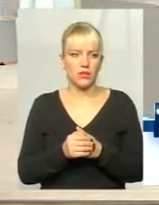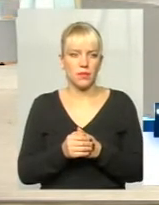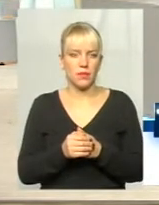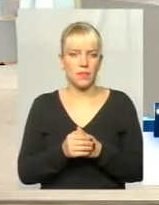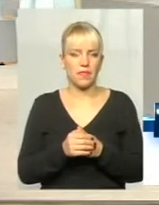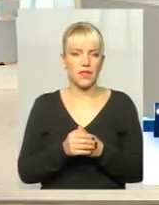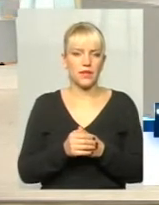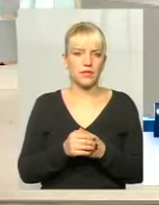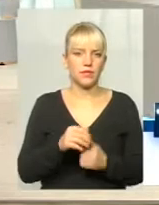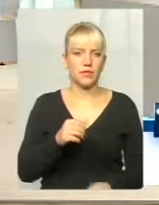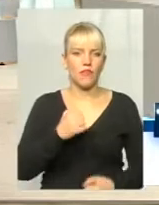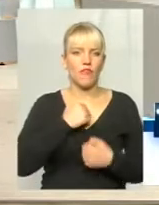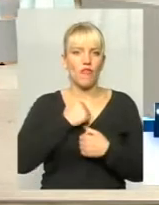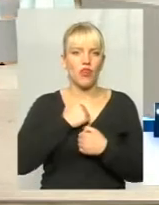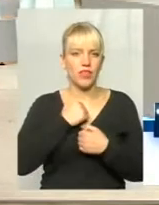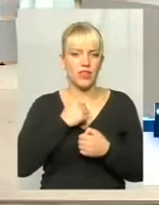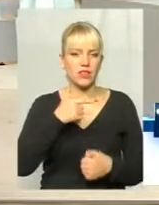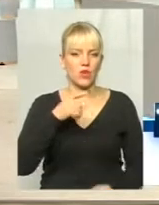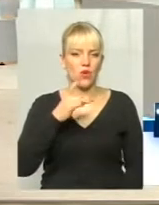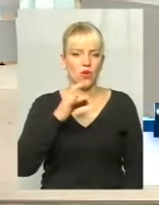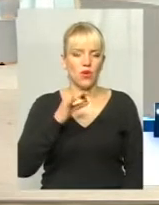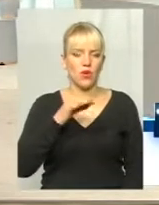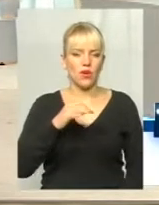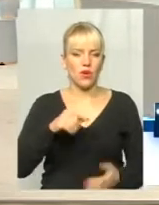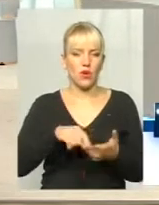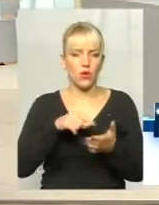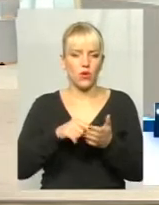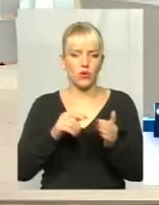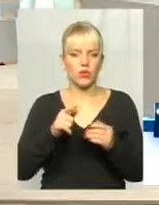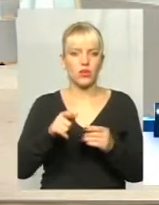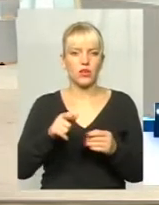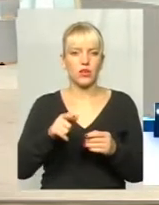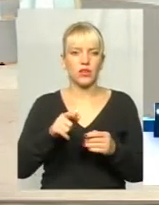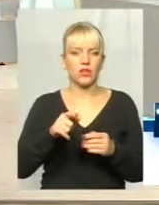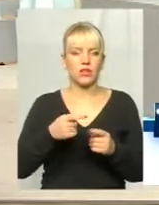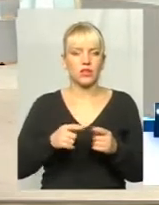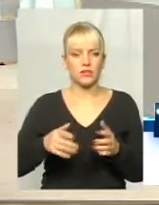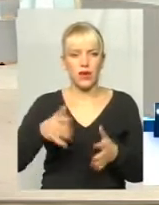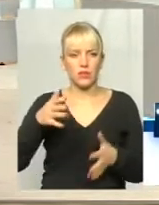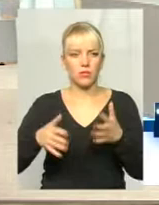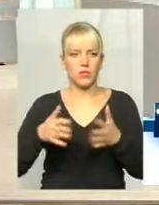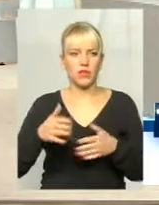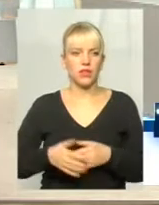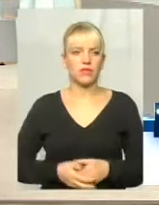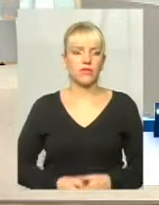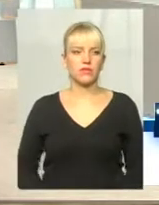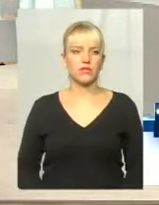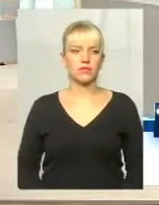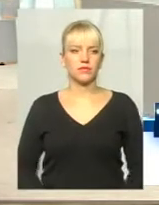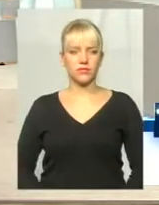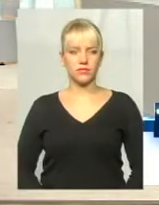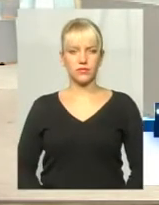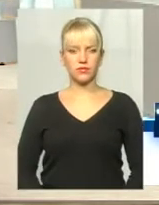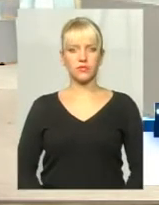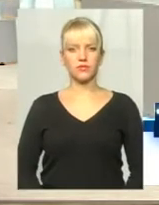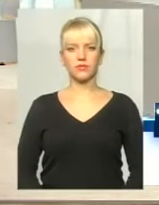району, воєнний городок невеличкий. Багато поверхівки теж. Дякую. Дякую. Шановні гості. Давайте, Михайло,